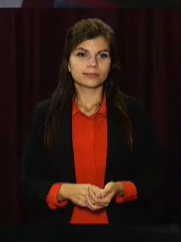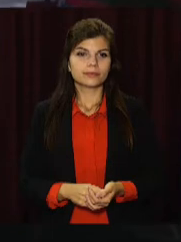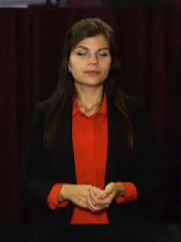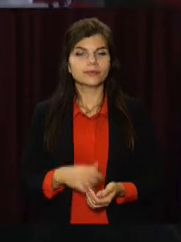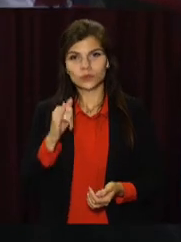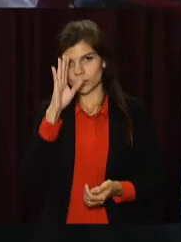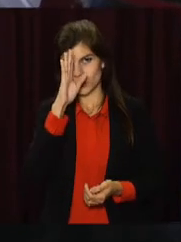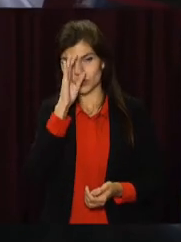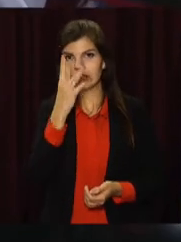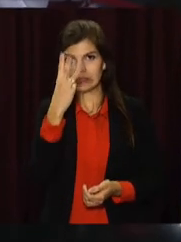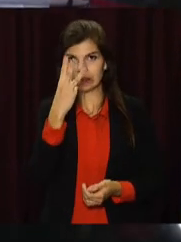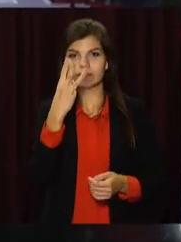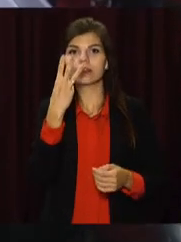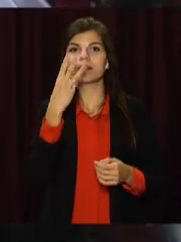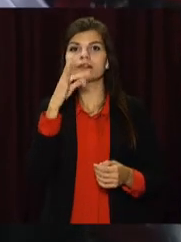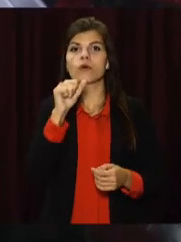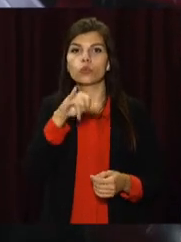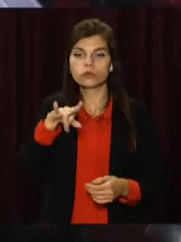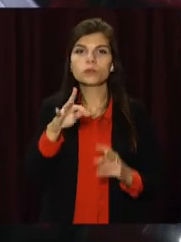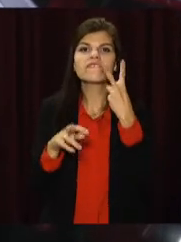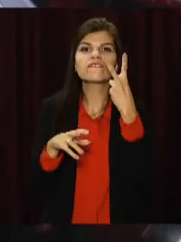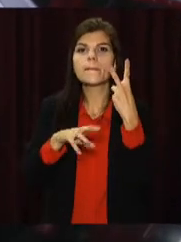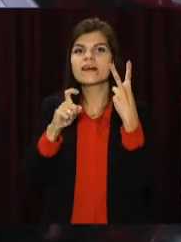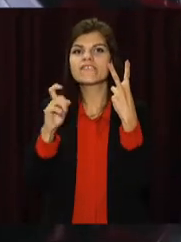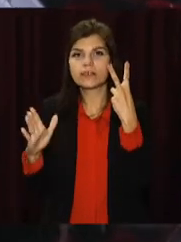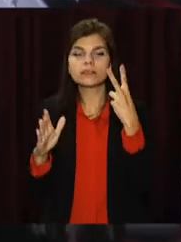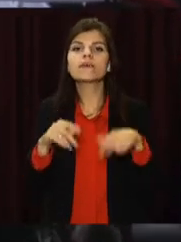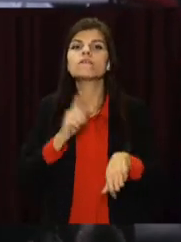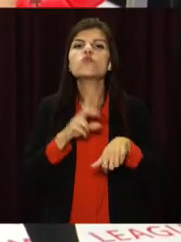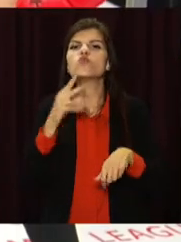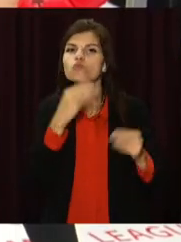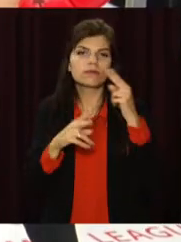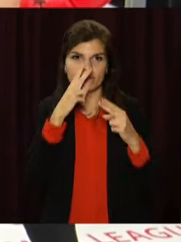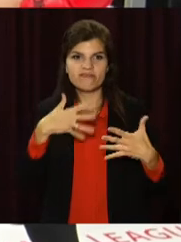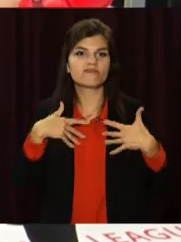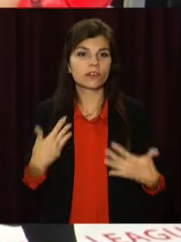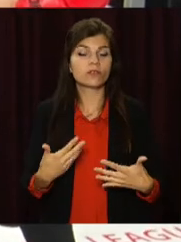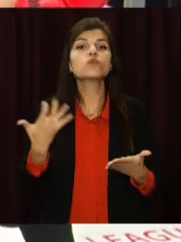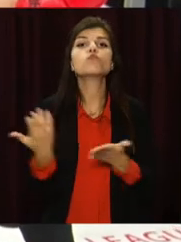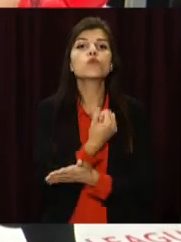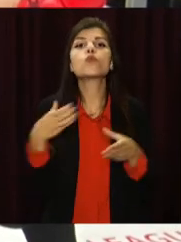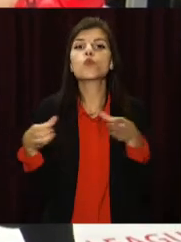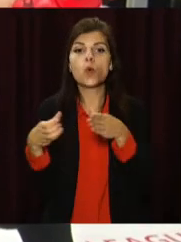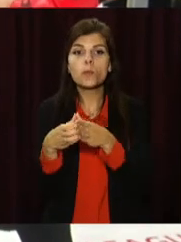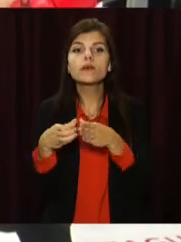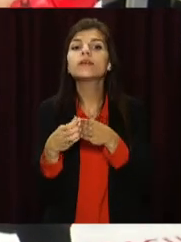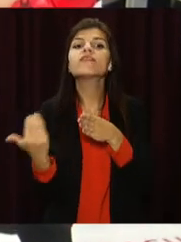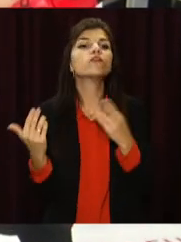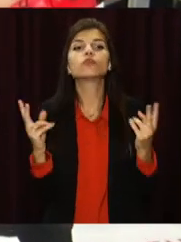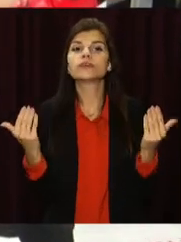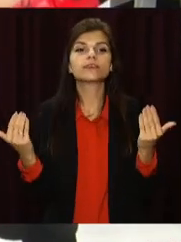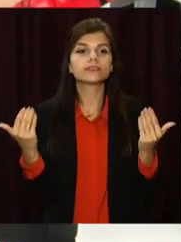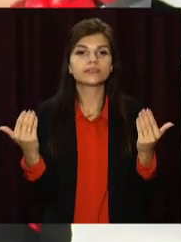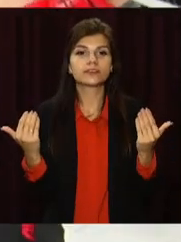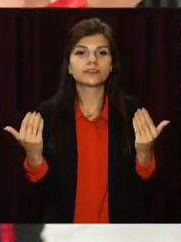У хлопців три раунди по дві хвилини, аби визначитися, хто з них найкращий. Перемогу здобуває команда